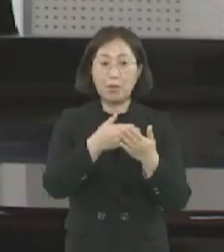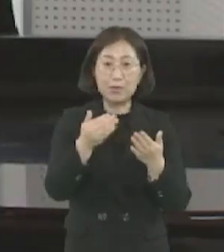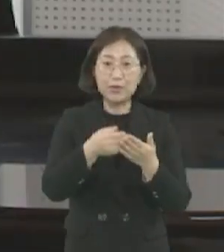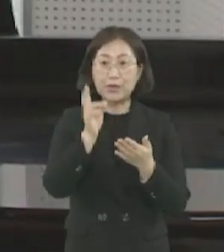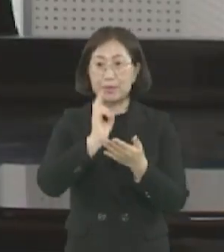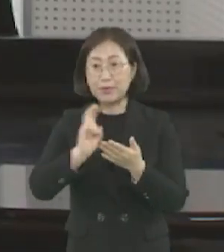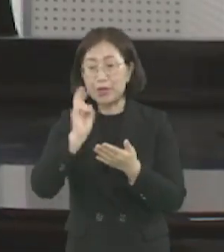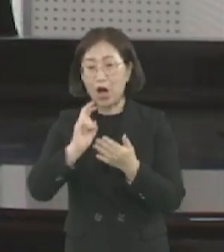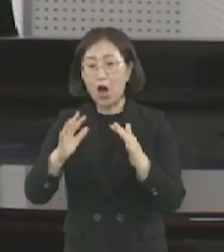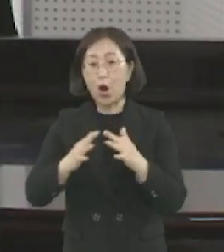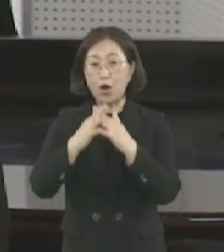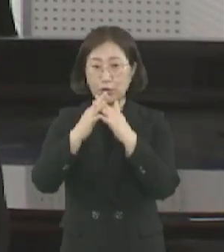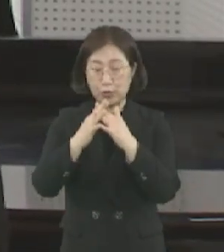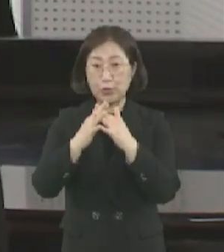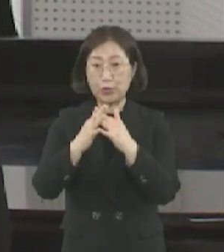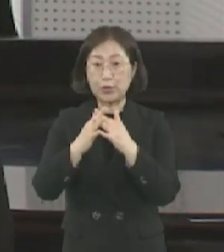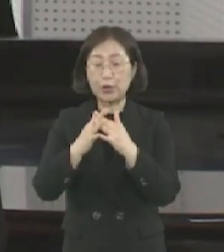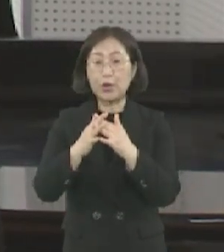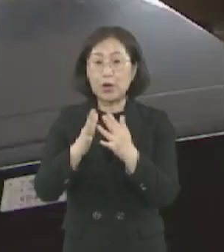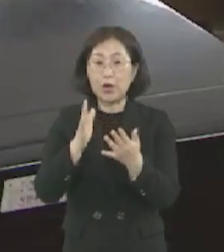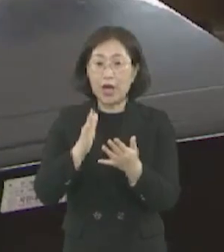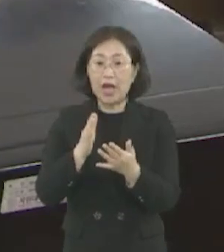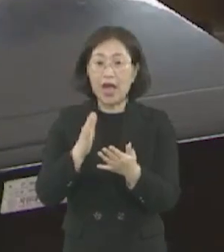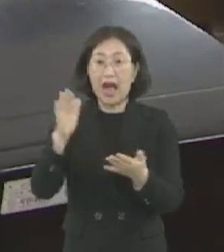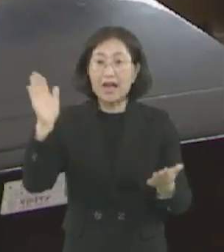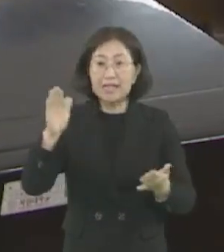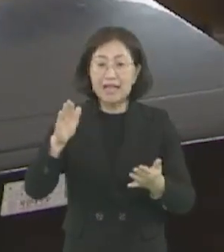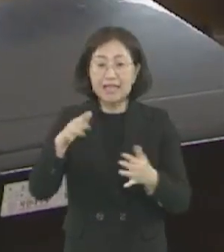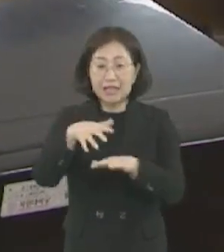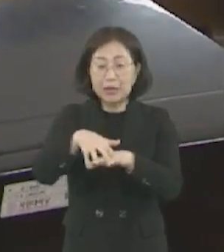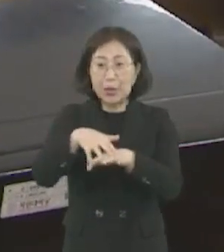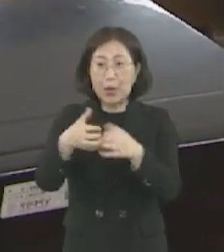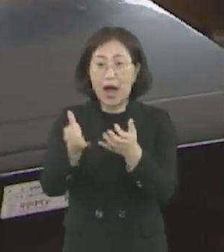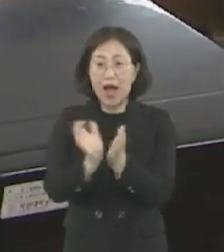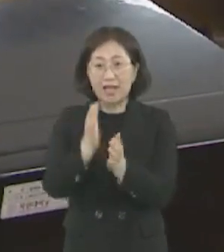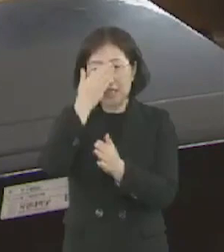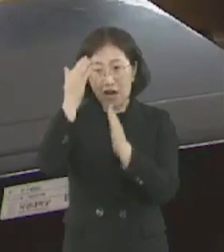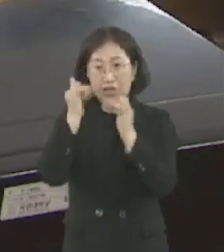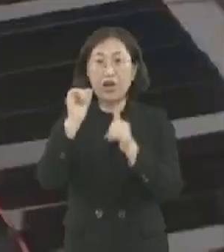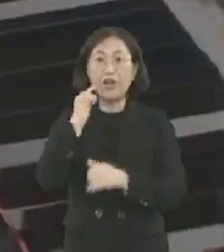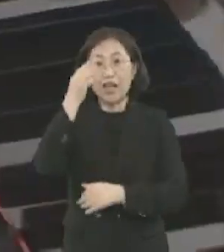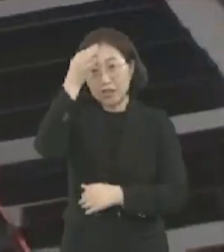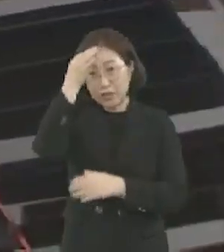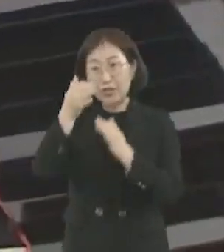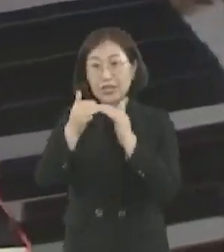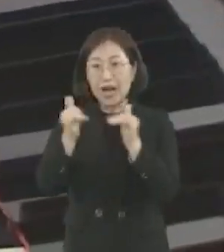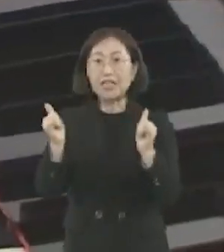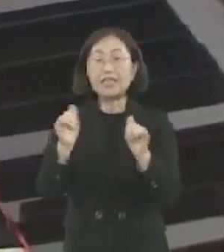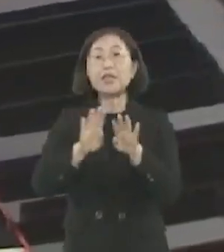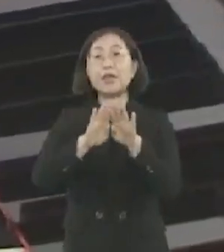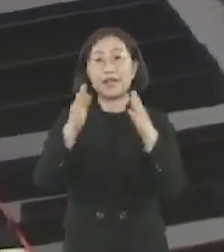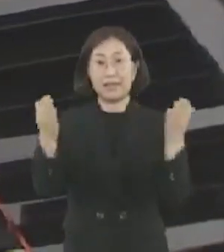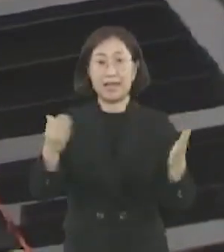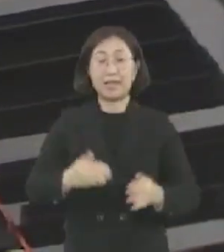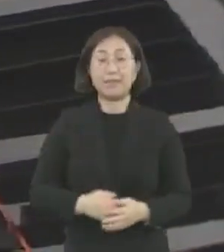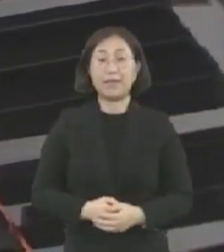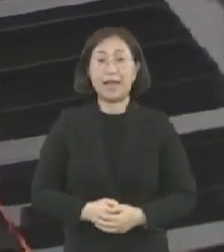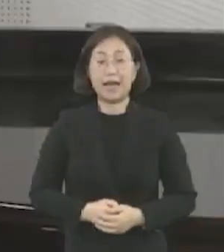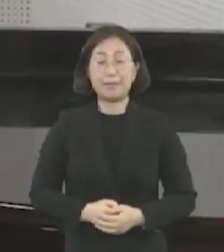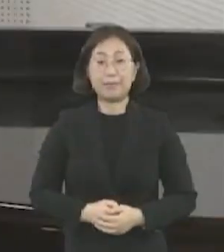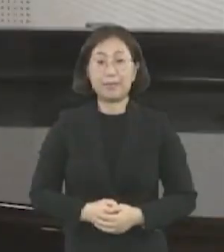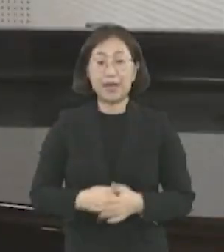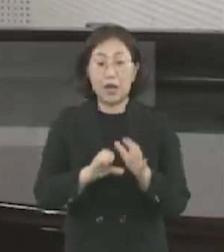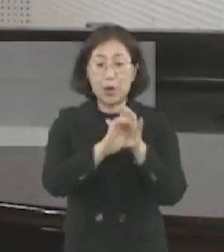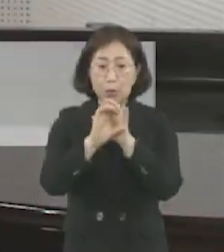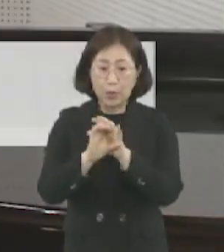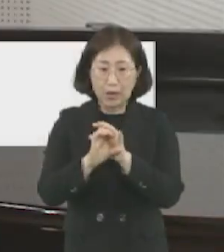웹툰, 건축전공 학생 등으로 구성된 협동조합 한국청년과 예술가 조합원들이 개최했습니다. 코로나